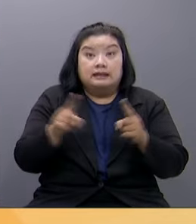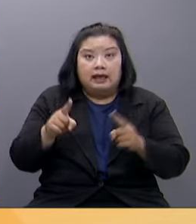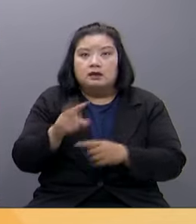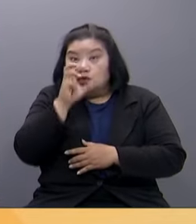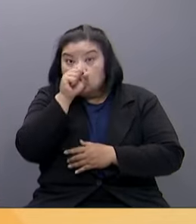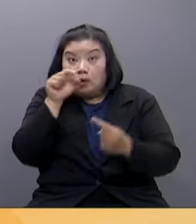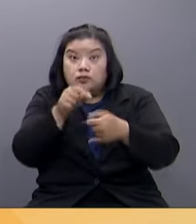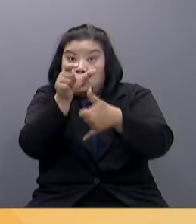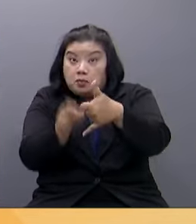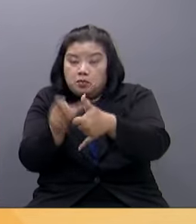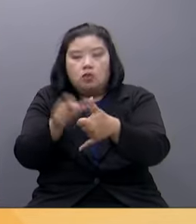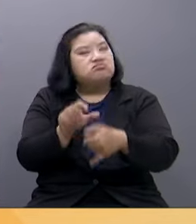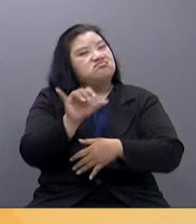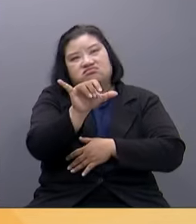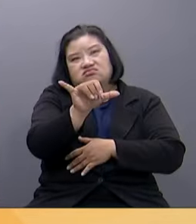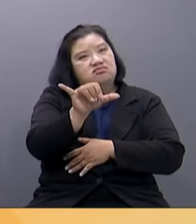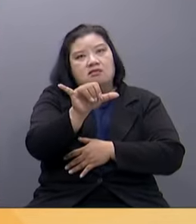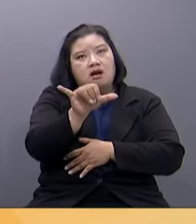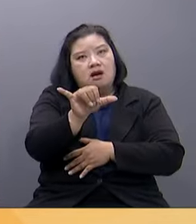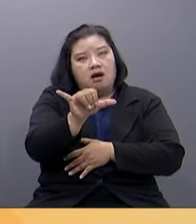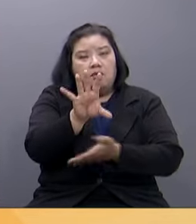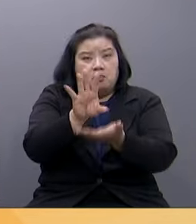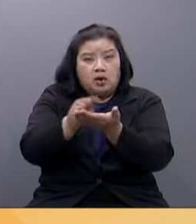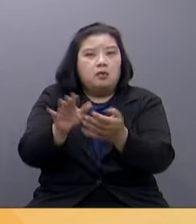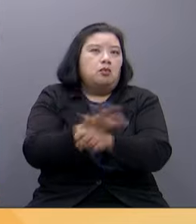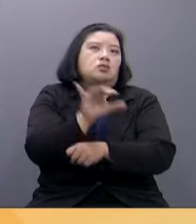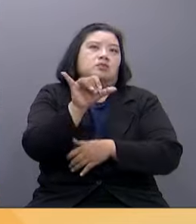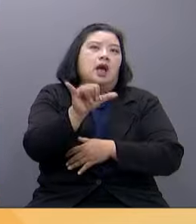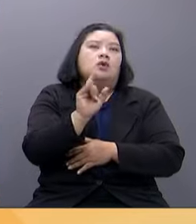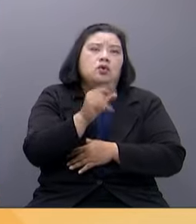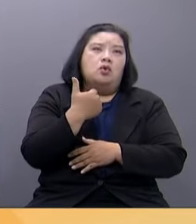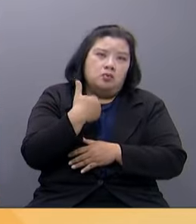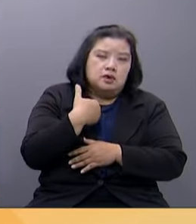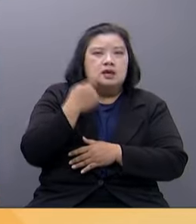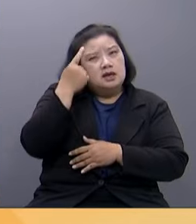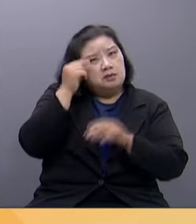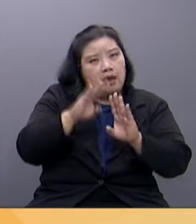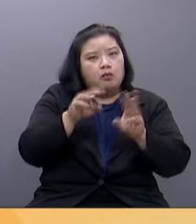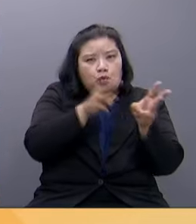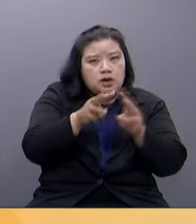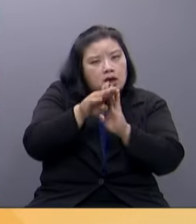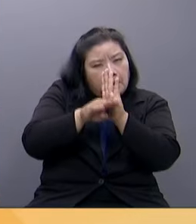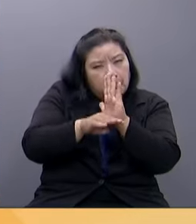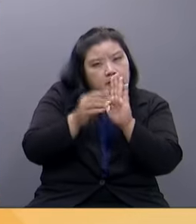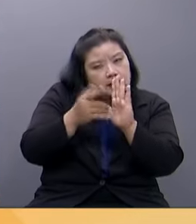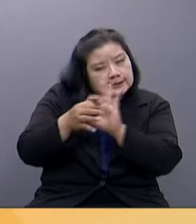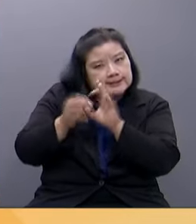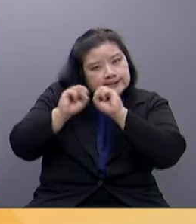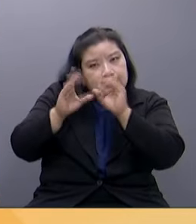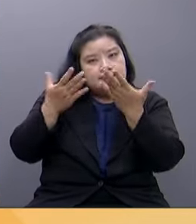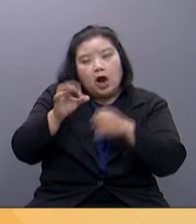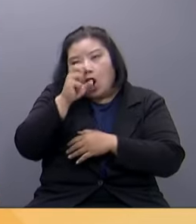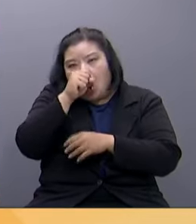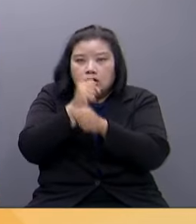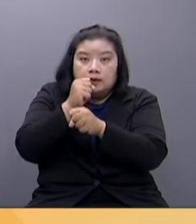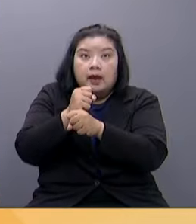าจจะยงตดตได้ไม่นานพอและรวบรวมได้ไม่เยอะคือาจจะตมีงานวิจัยที่ไม่ þess German ให้ดีและว่เชอถือขึกว่านี้แต่ว่า มักพอเป็